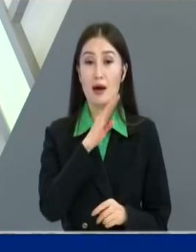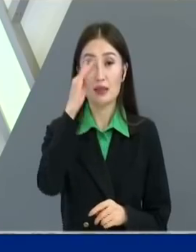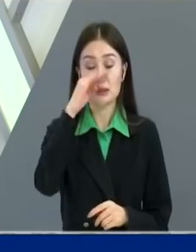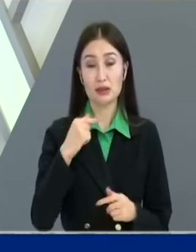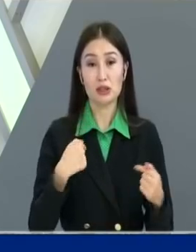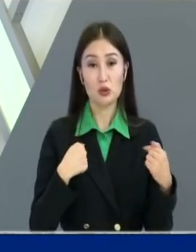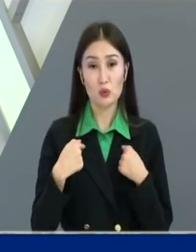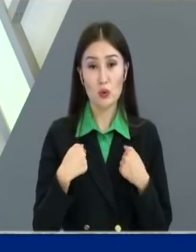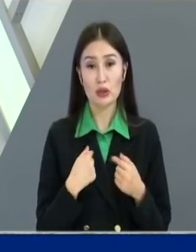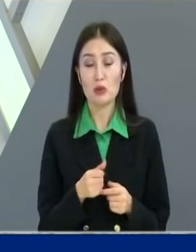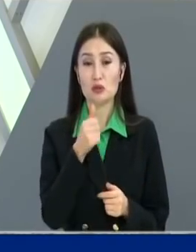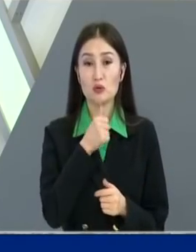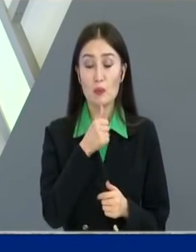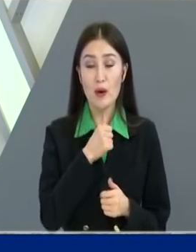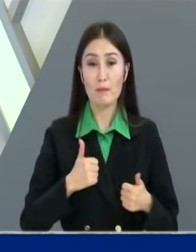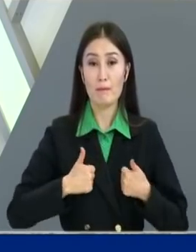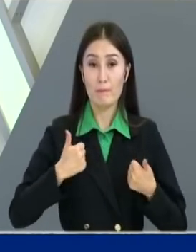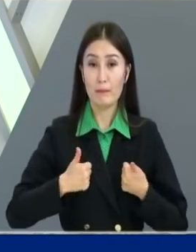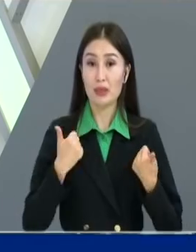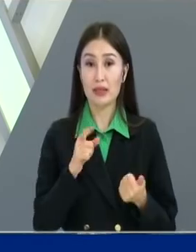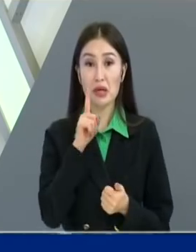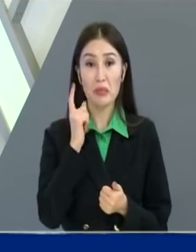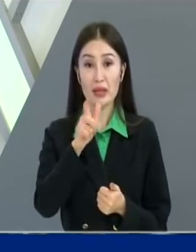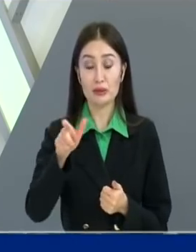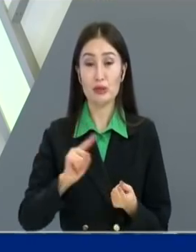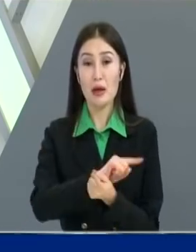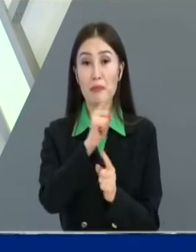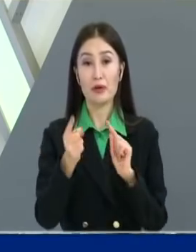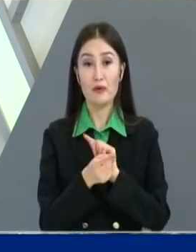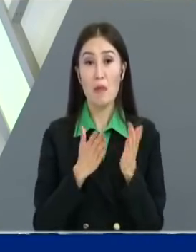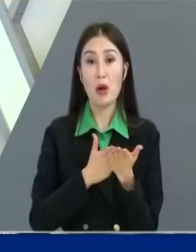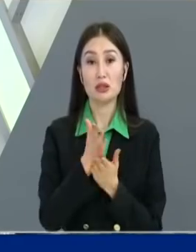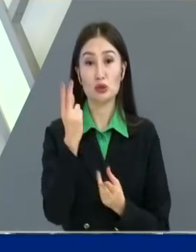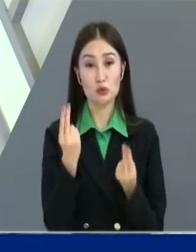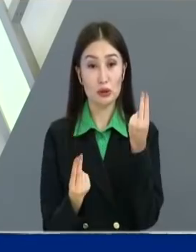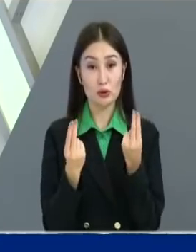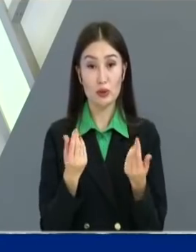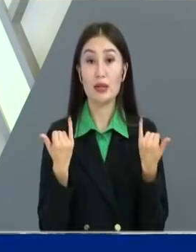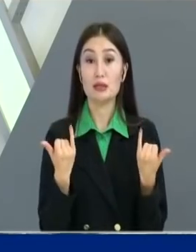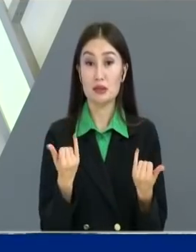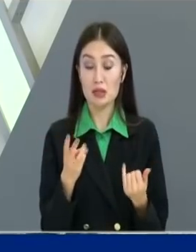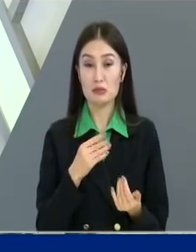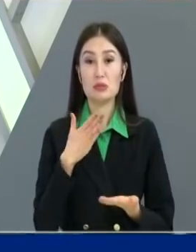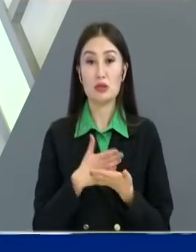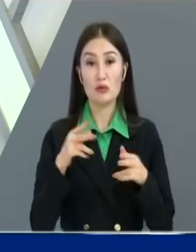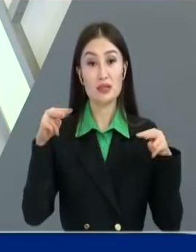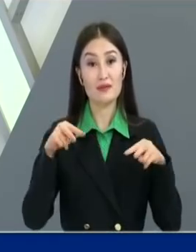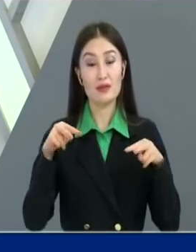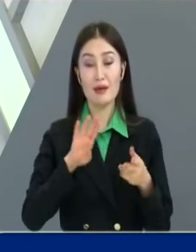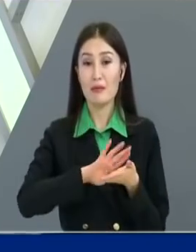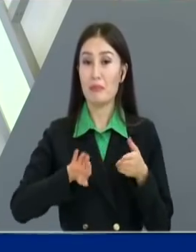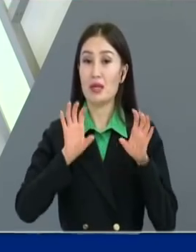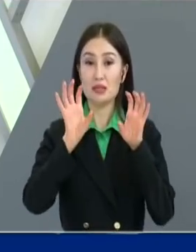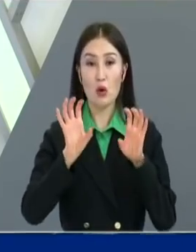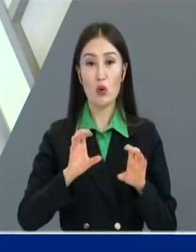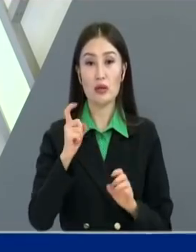сетуют, что попытки молодых людей изменить страну превратились в политическую игру. И сейчас мы становимся свидетелями беззакония